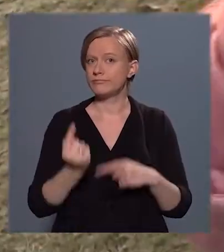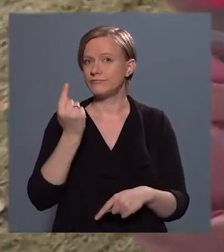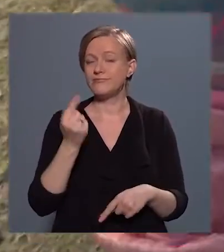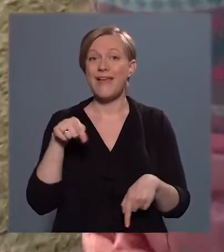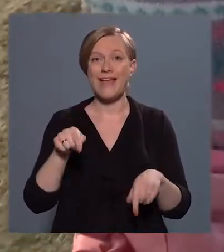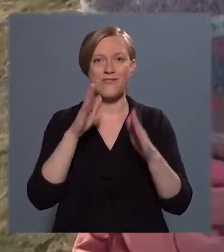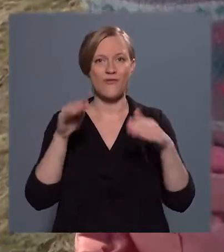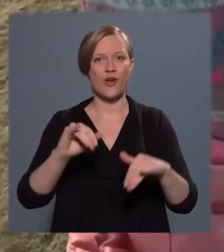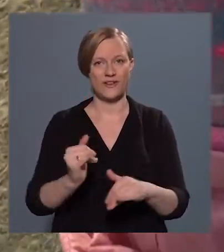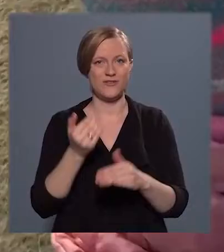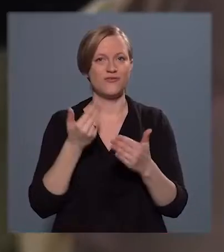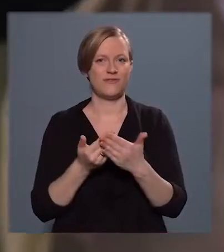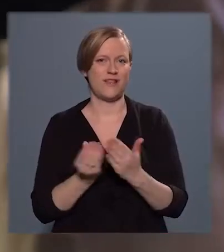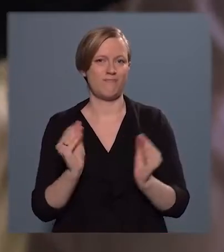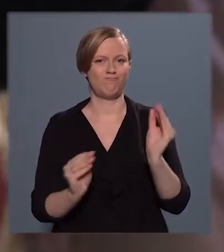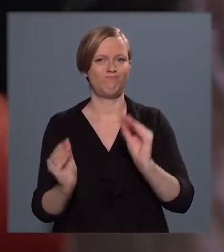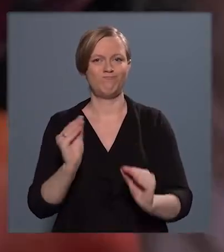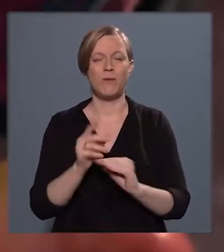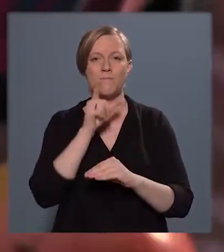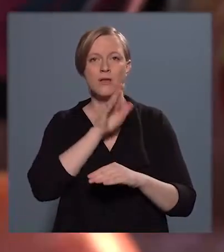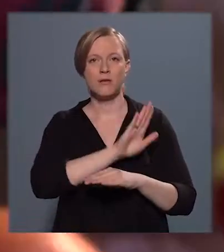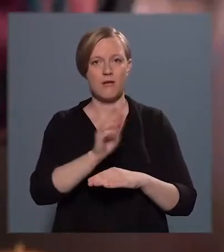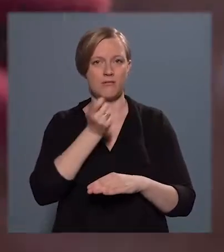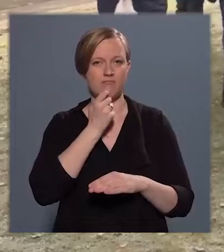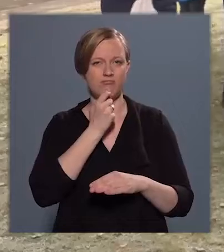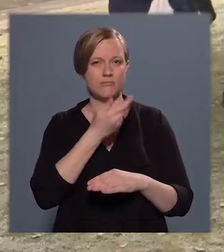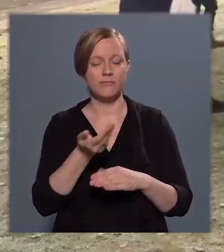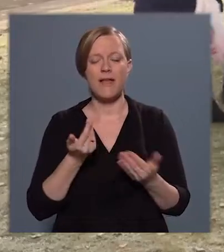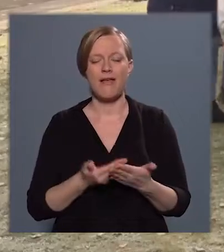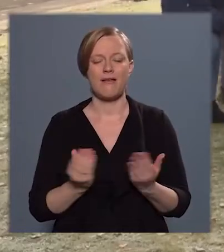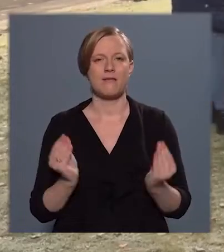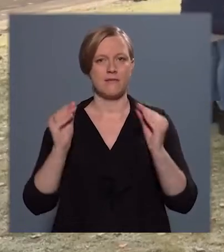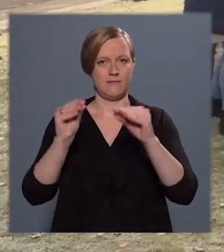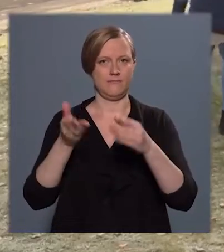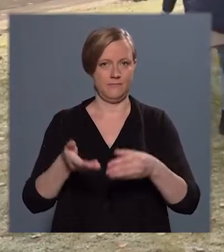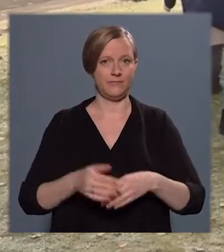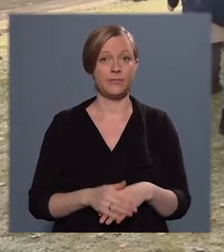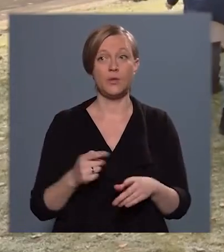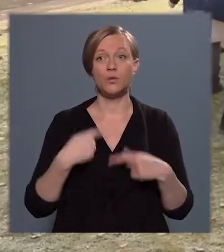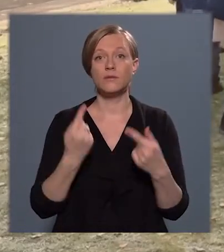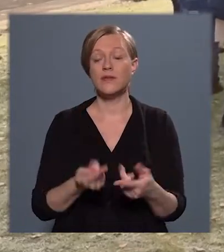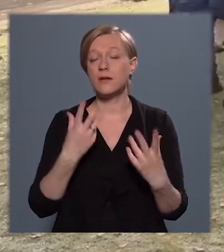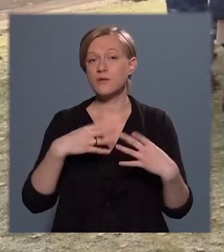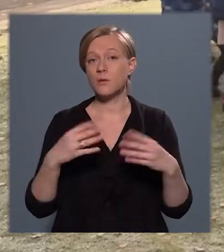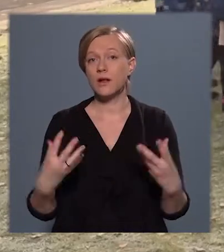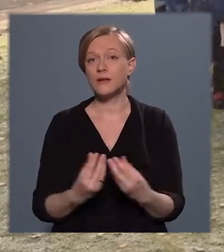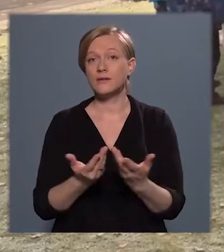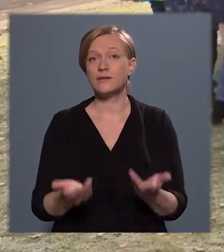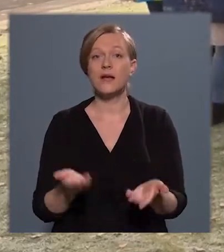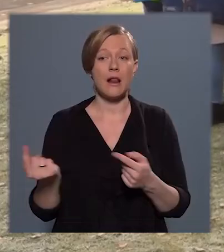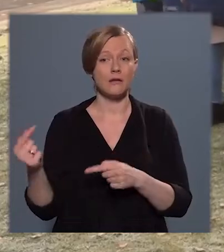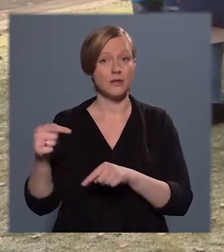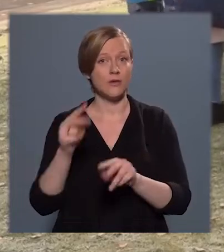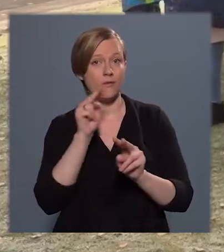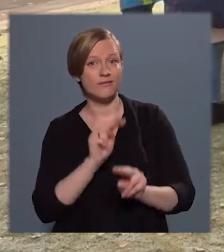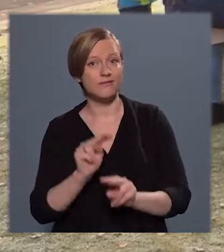is készítenek a gyerekek a madaraknak elességet, és ezt helyezzük ide, hogy majd utána a szüleikkel